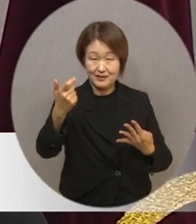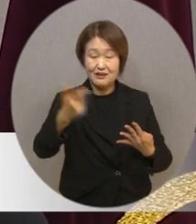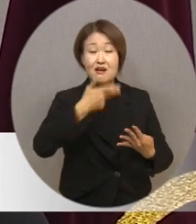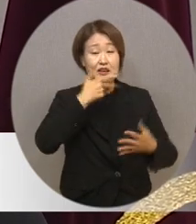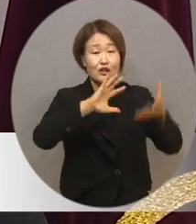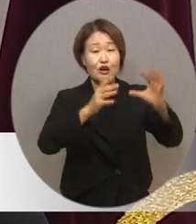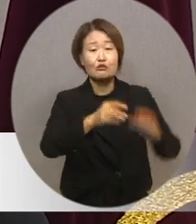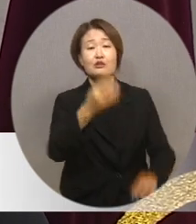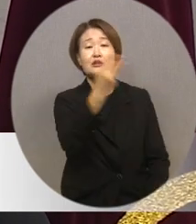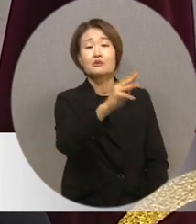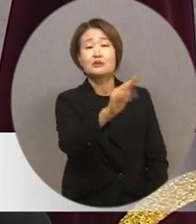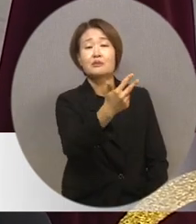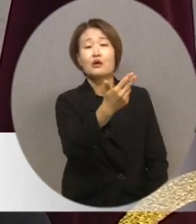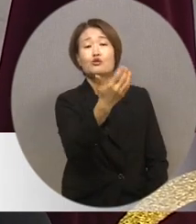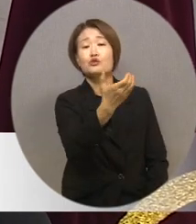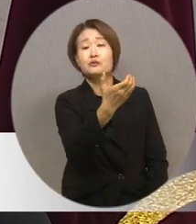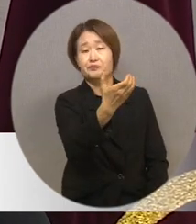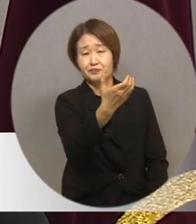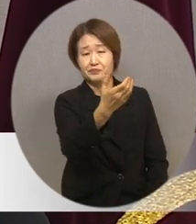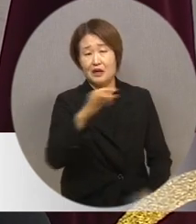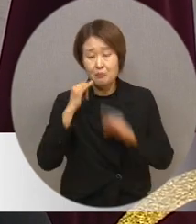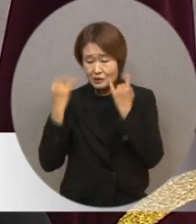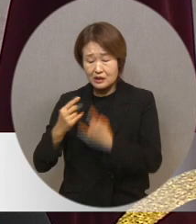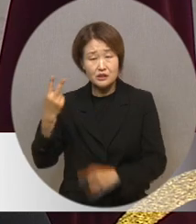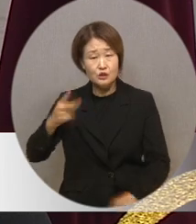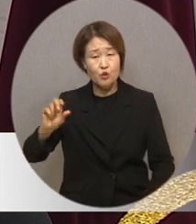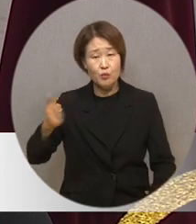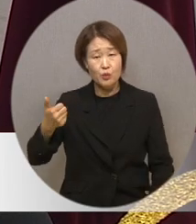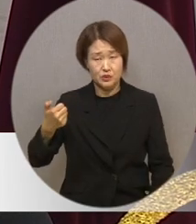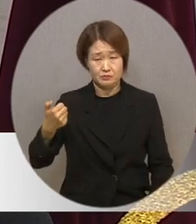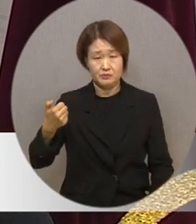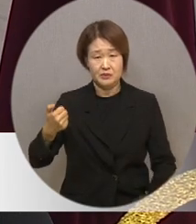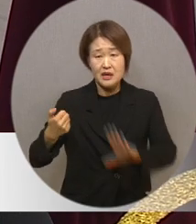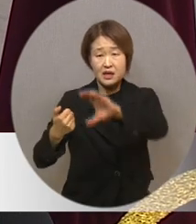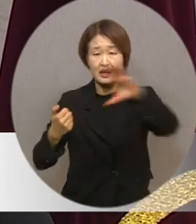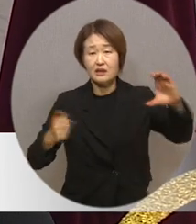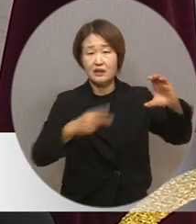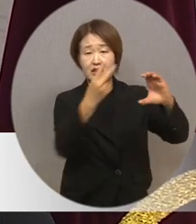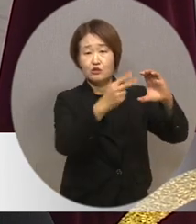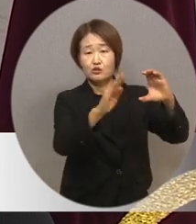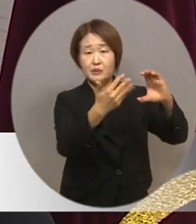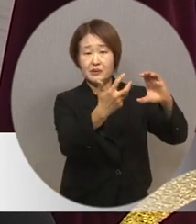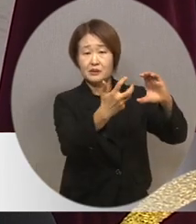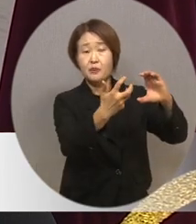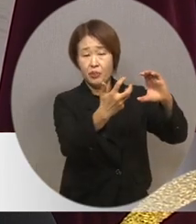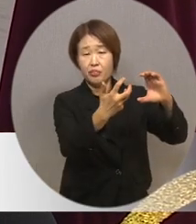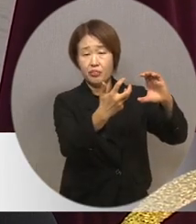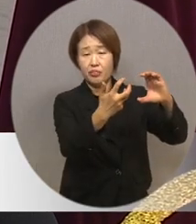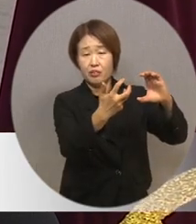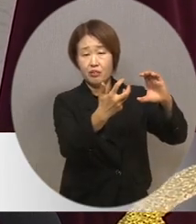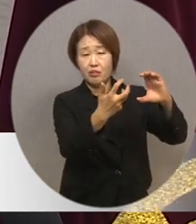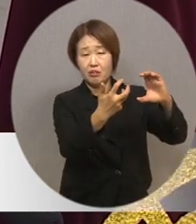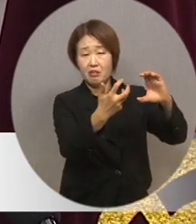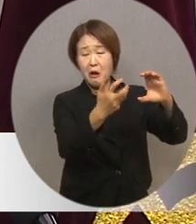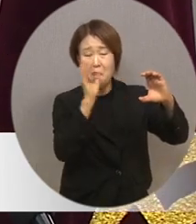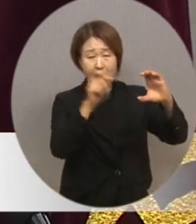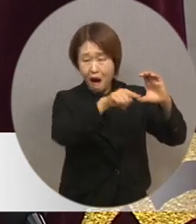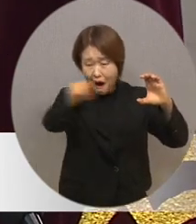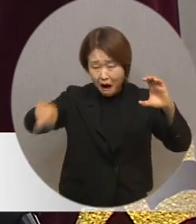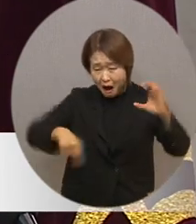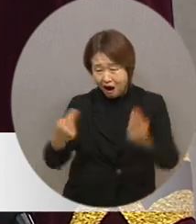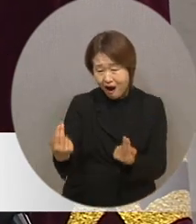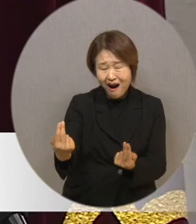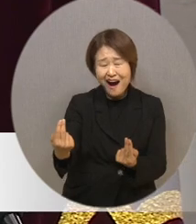영국은 3,790원, 프랑스는 2,550원, 캐나다가 2,980원으로 우리나라가